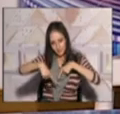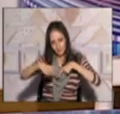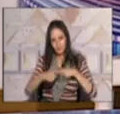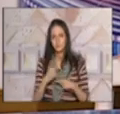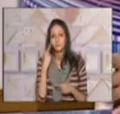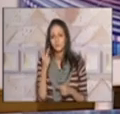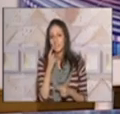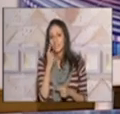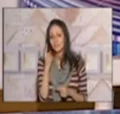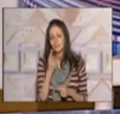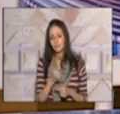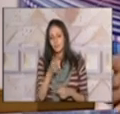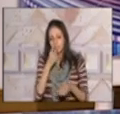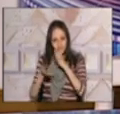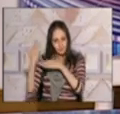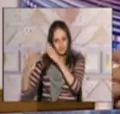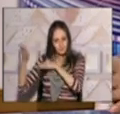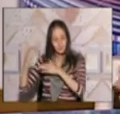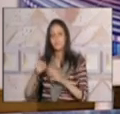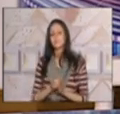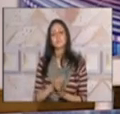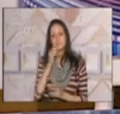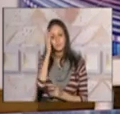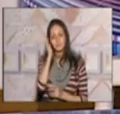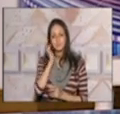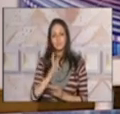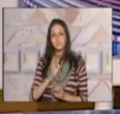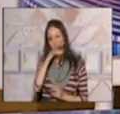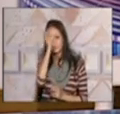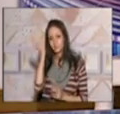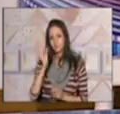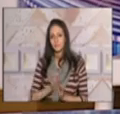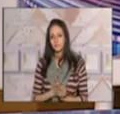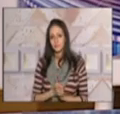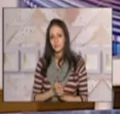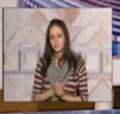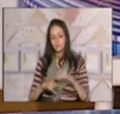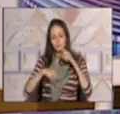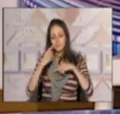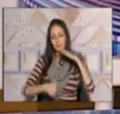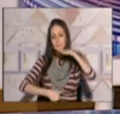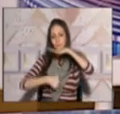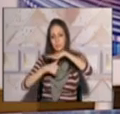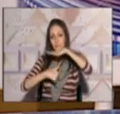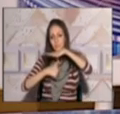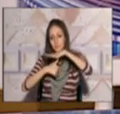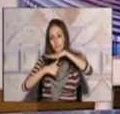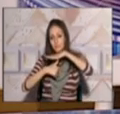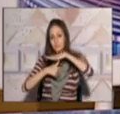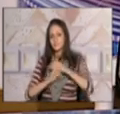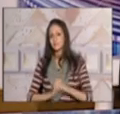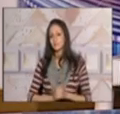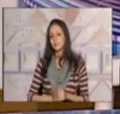فاتوا ان هم يكونوا بيشتغلوا مع بعض ما بين سنتين لثلاثه مثلا. لما بنيجي نتكلم على قيادات او ما الى ذلك بيشترط ان هم